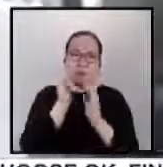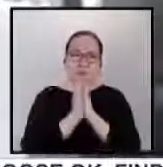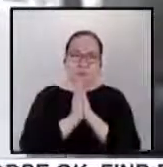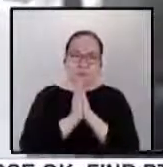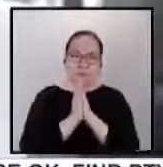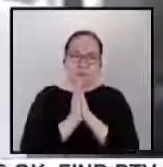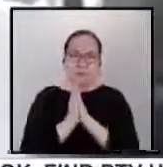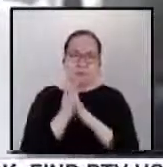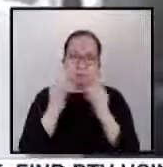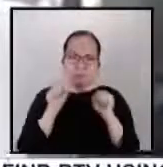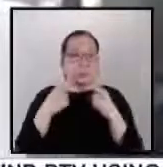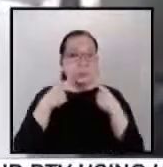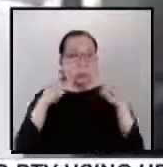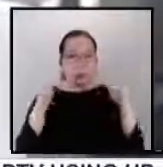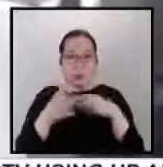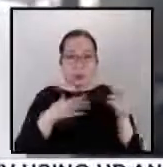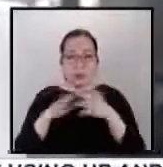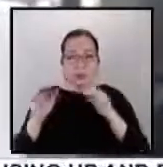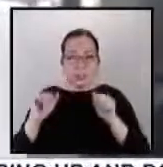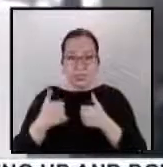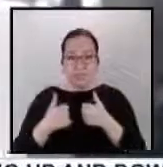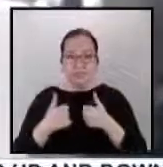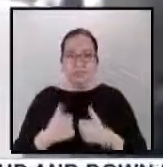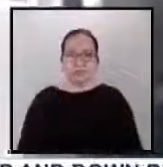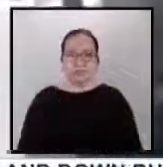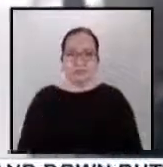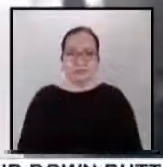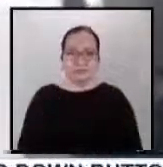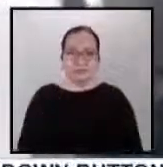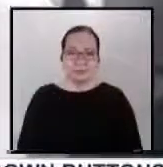malampasan natin ang lahat ng ito.